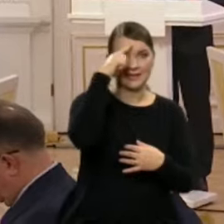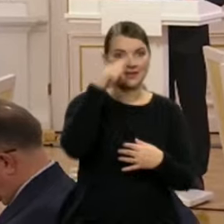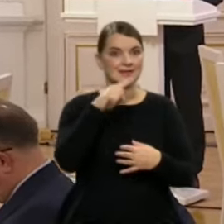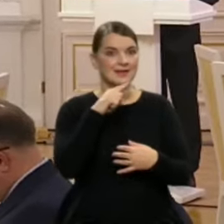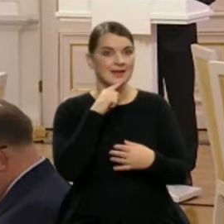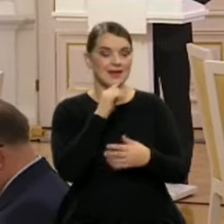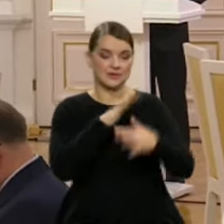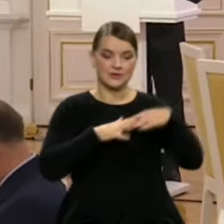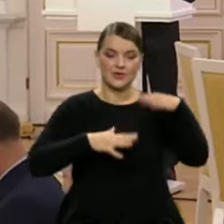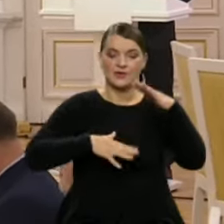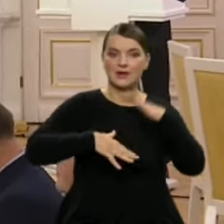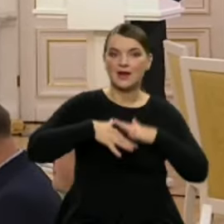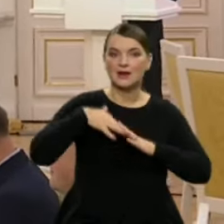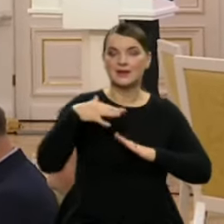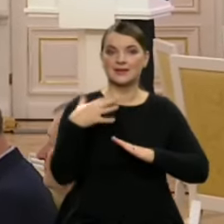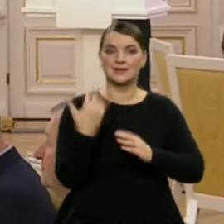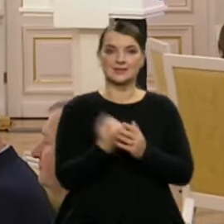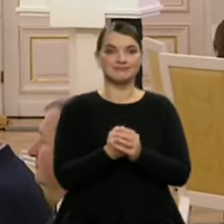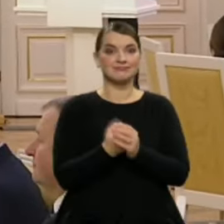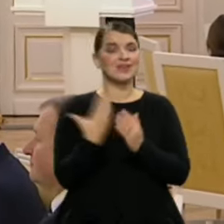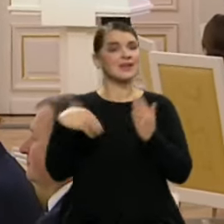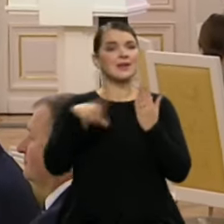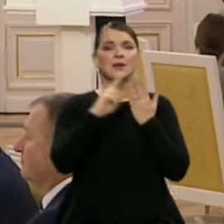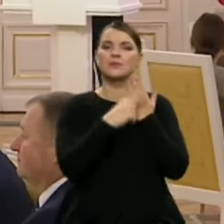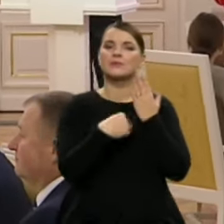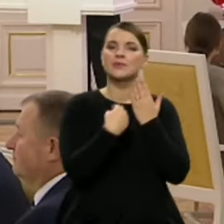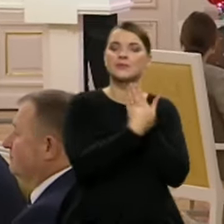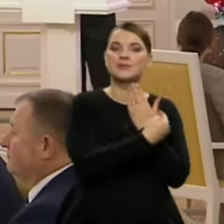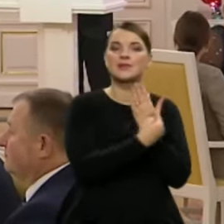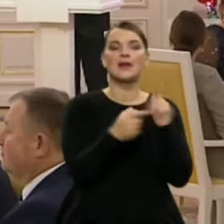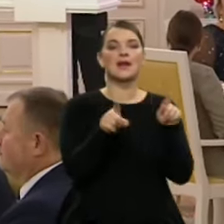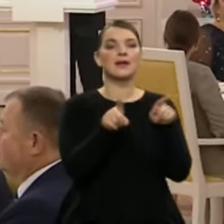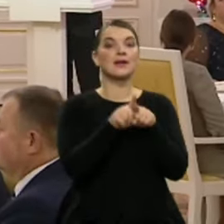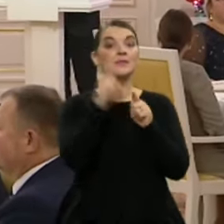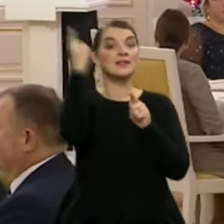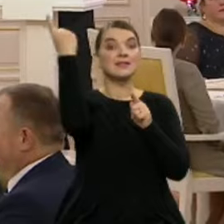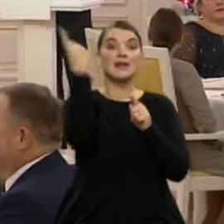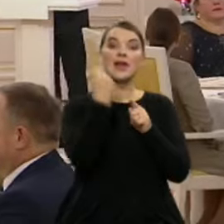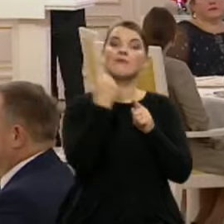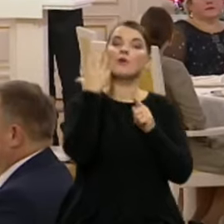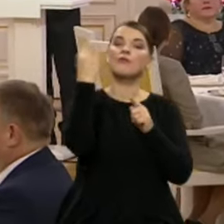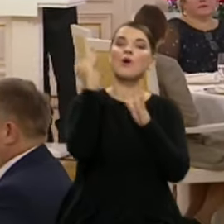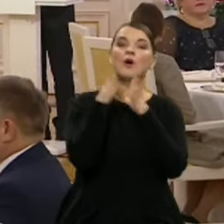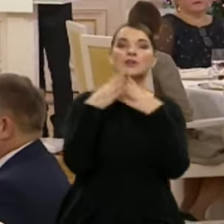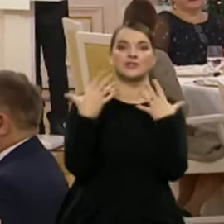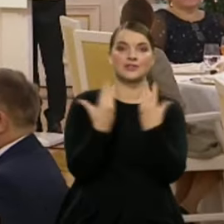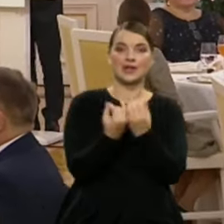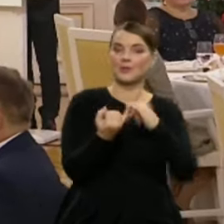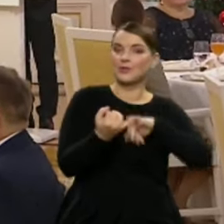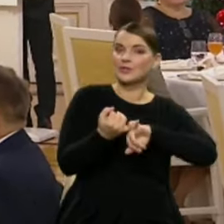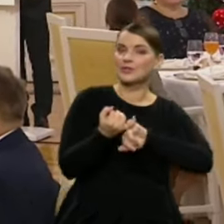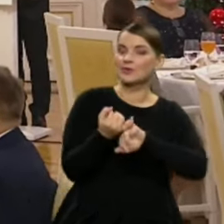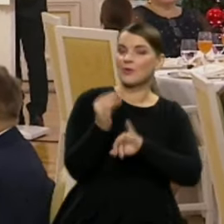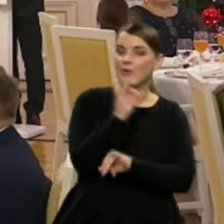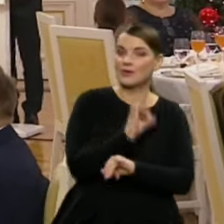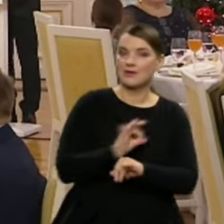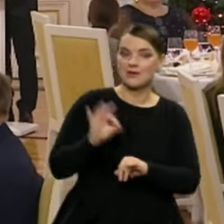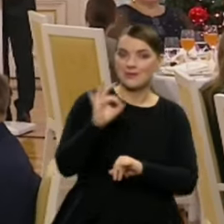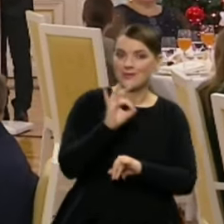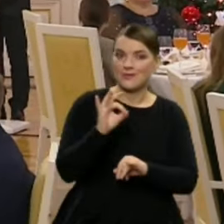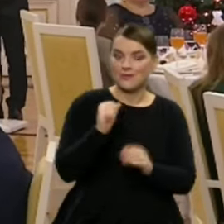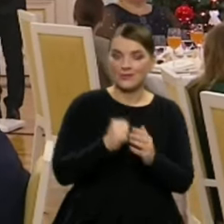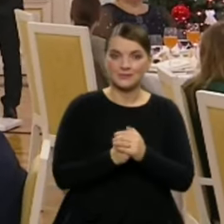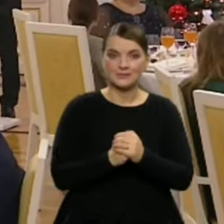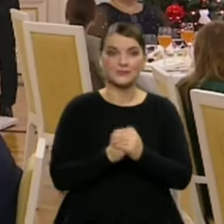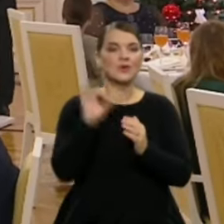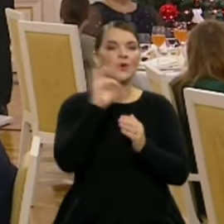gyvenimą. Visa Biblija yra tarsi Dievo šeimos istorija. Dievas atskleidžia savo slėpinius ir santykius su žmonėmis per